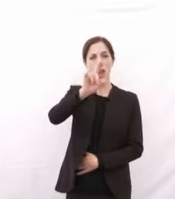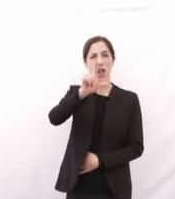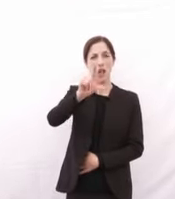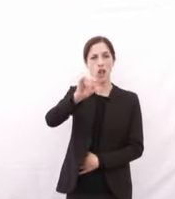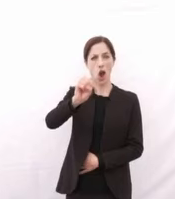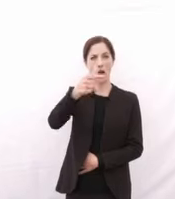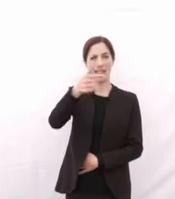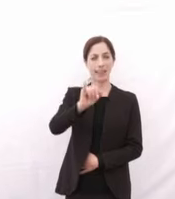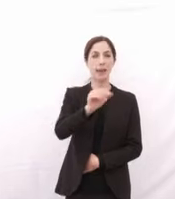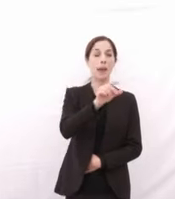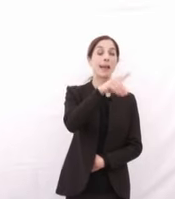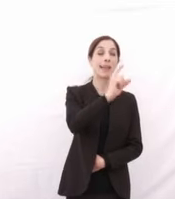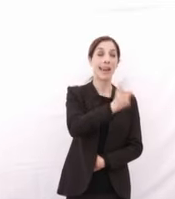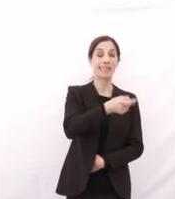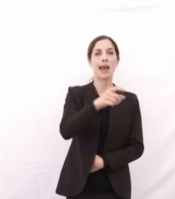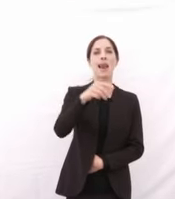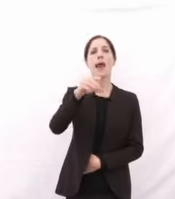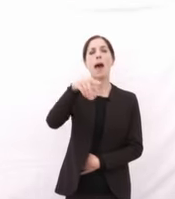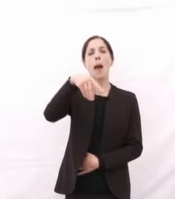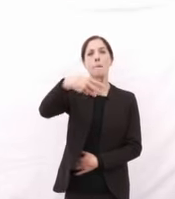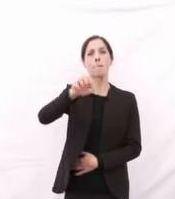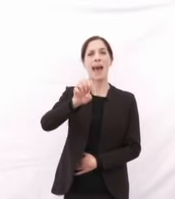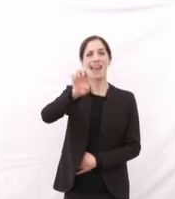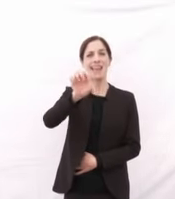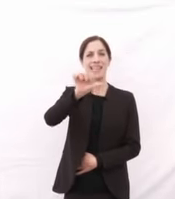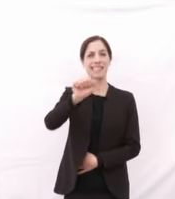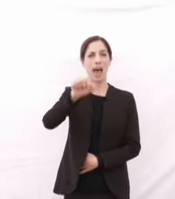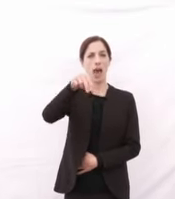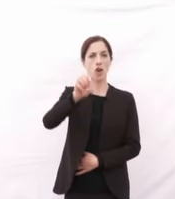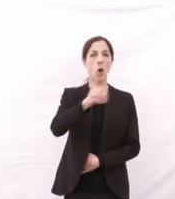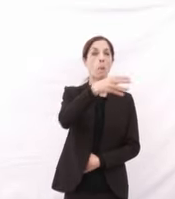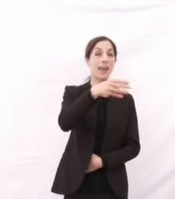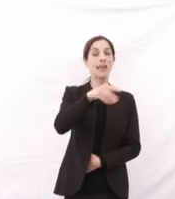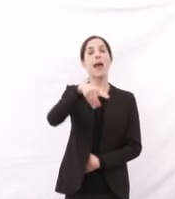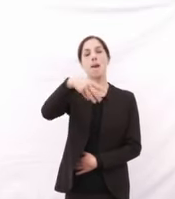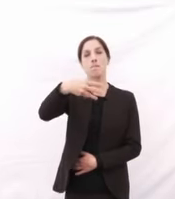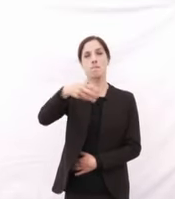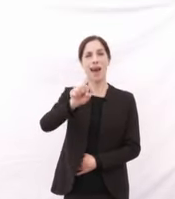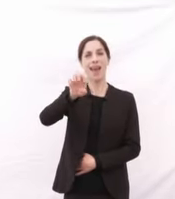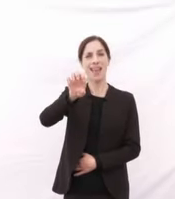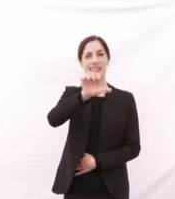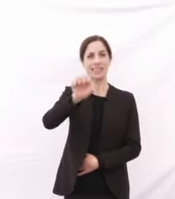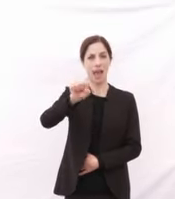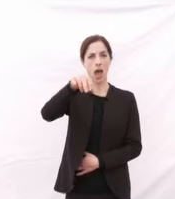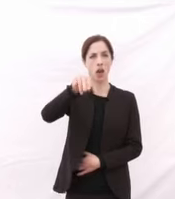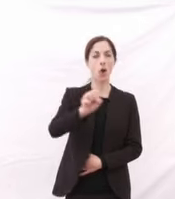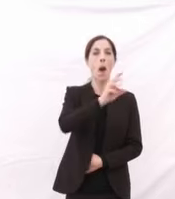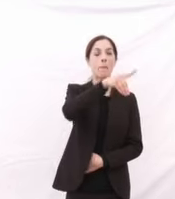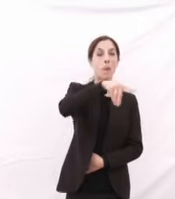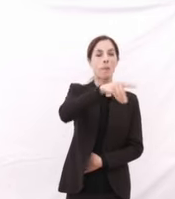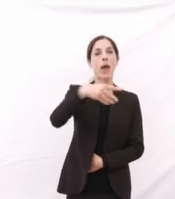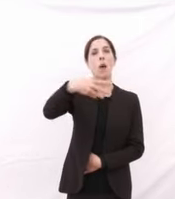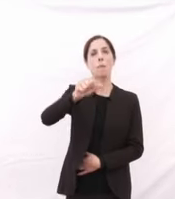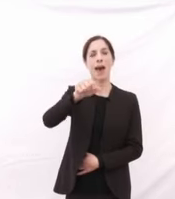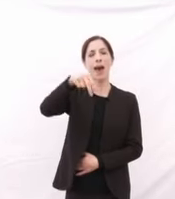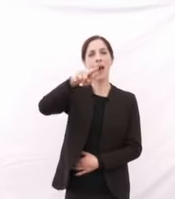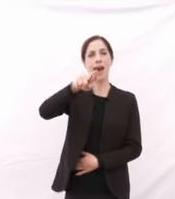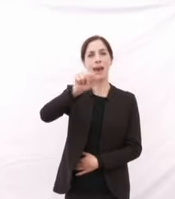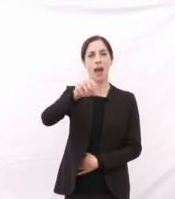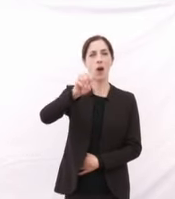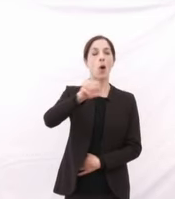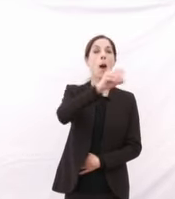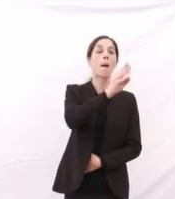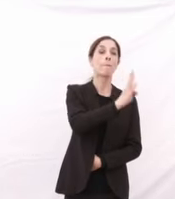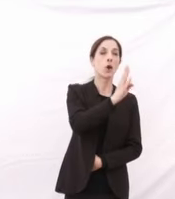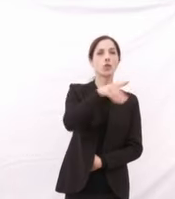Graziella Maesano, Maria Maesano, Pompeo Panaro, Bortolo Pesce,